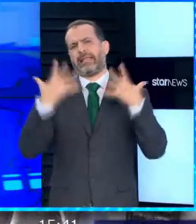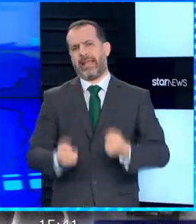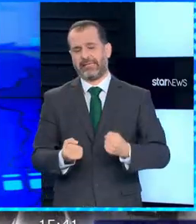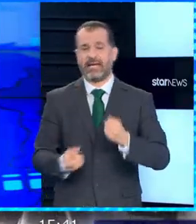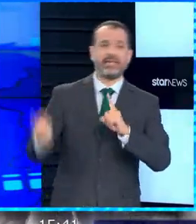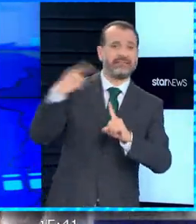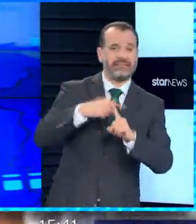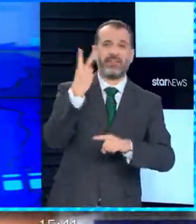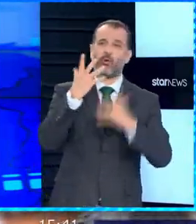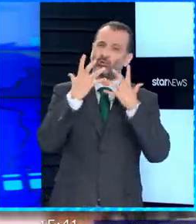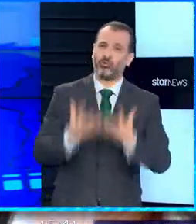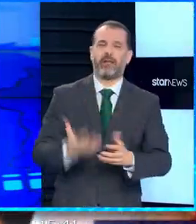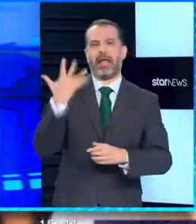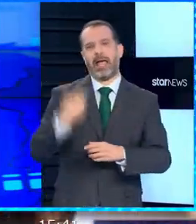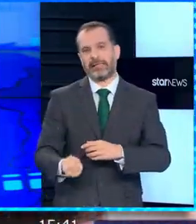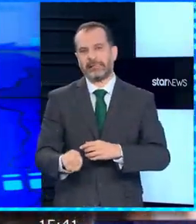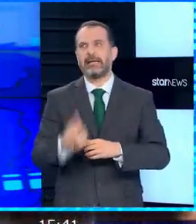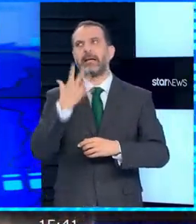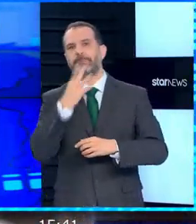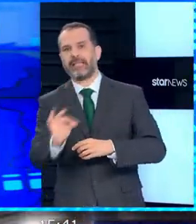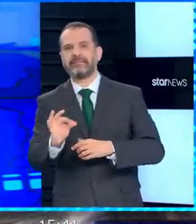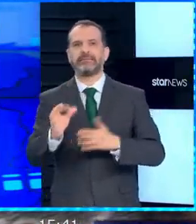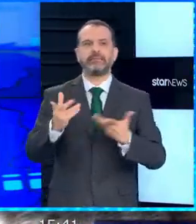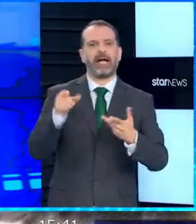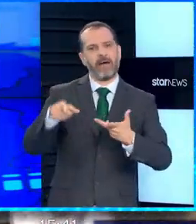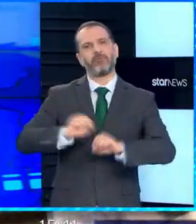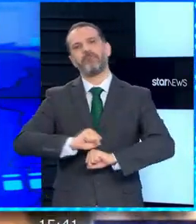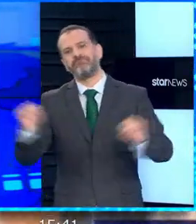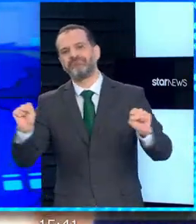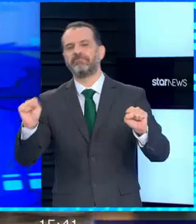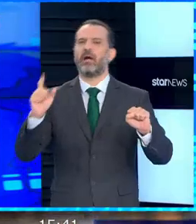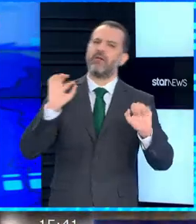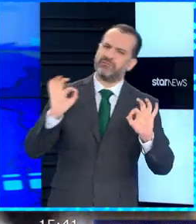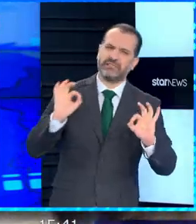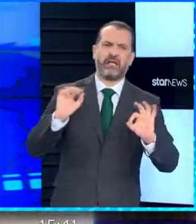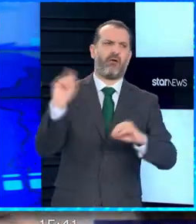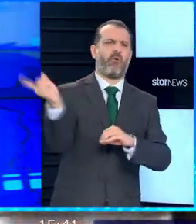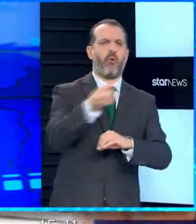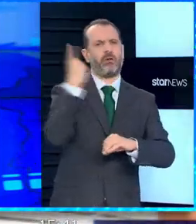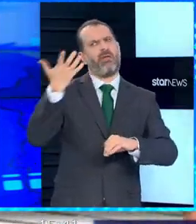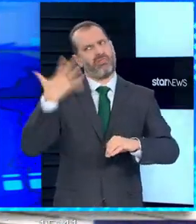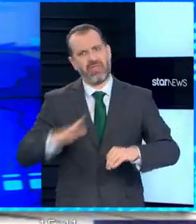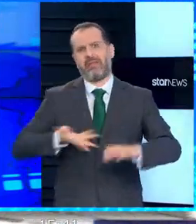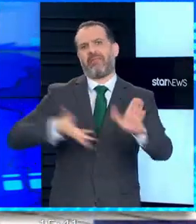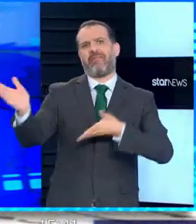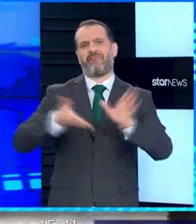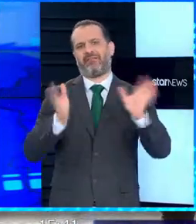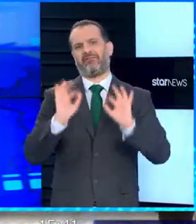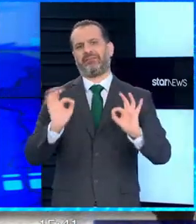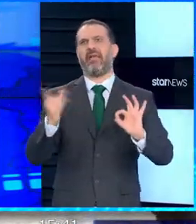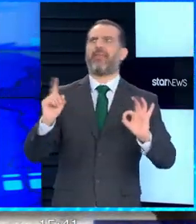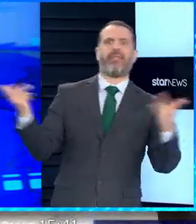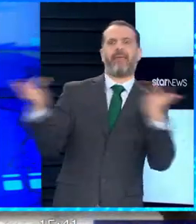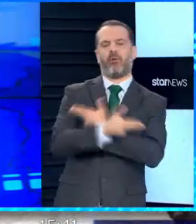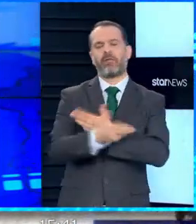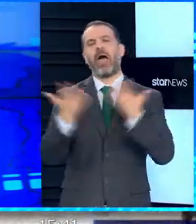σοβαρά εμπόδια που φαίνεται δεν ικανά μάλλον να χαλάσουν τις διακοπές των εκδρομέων ή όχι σε τόσο μεγάλη έκταση όπως